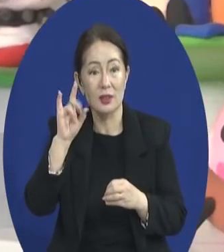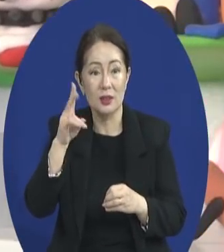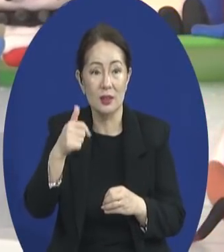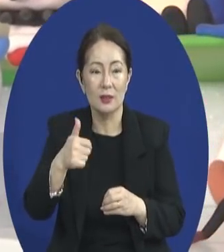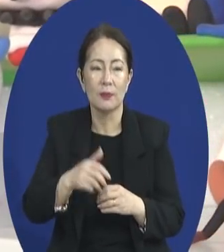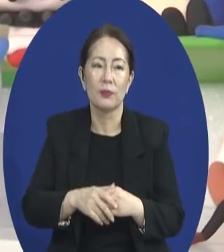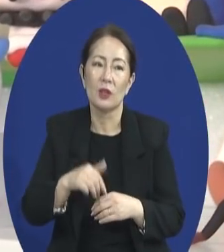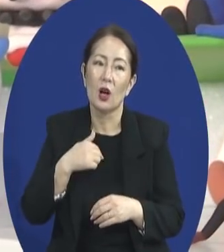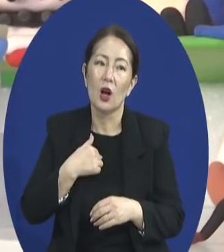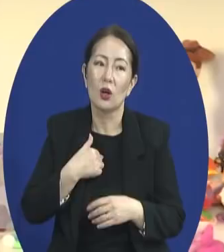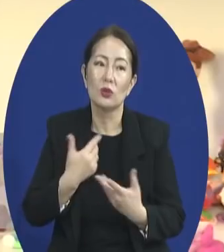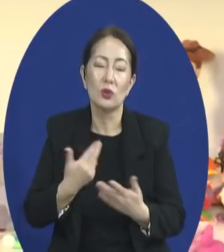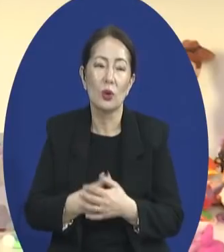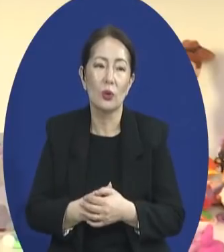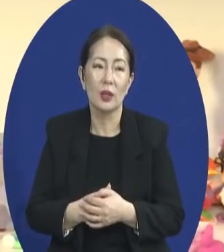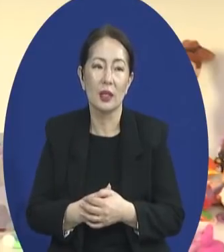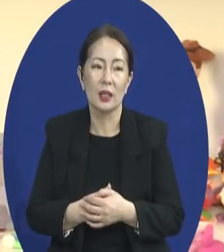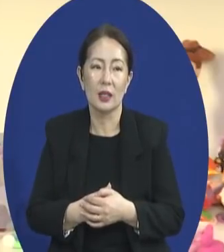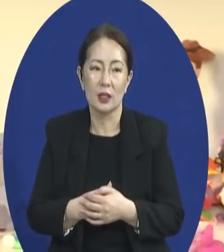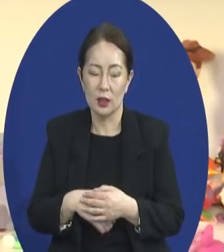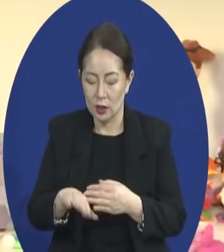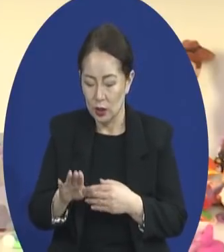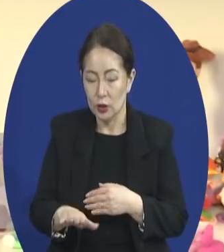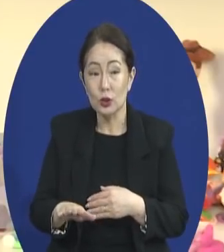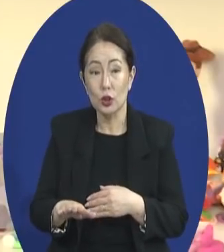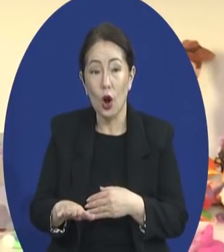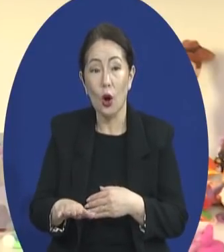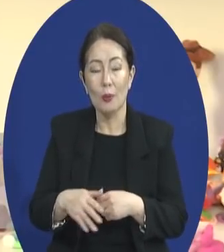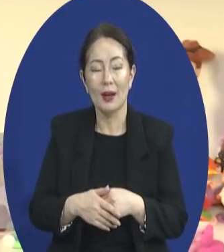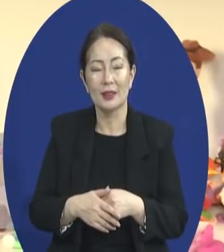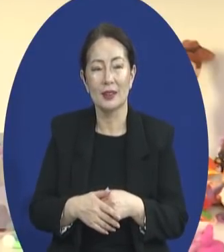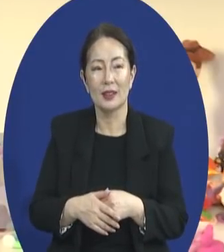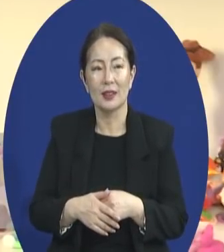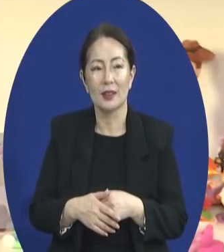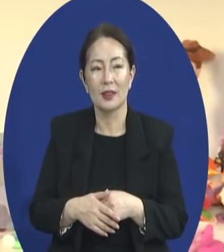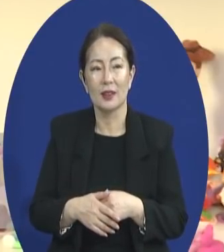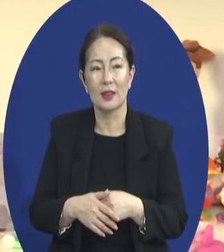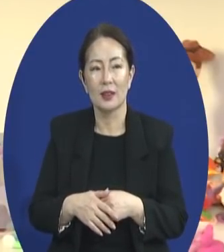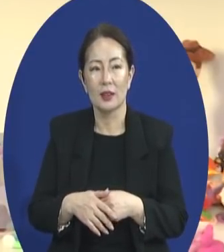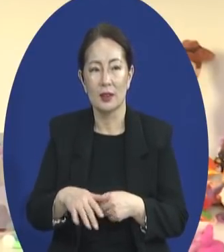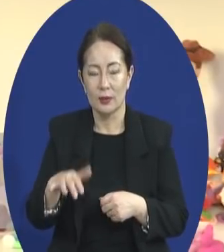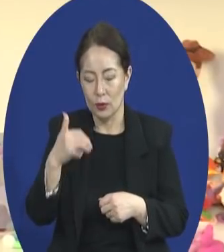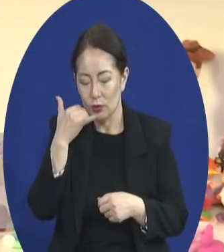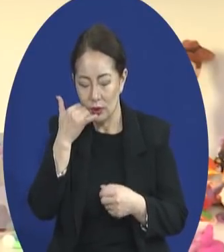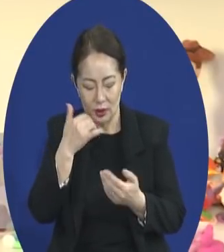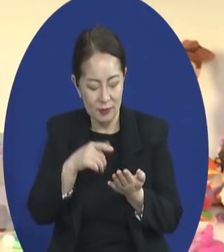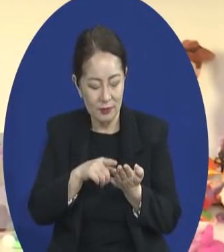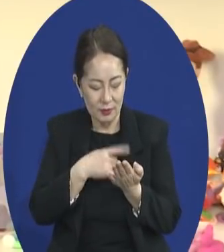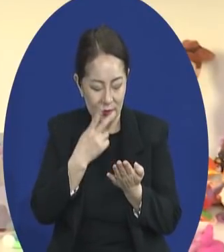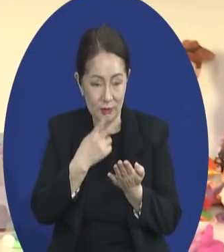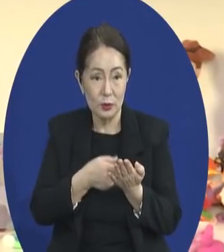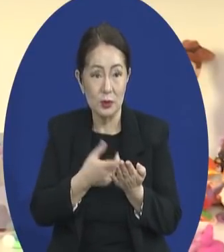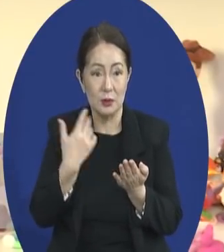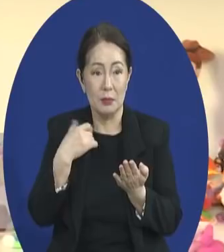Би одоо жоохон багт бас утас үздэг байсан.